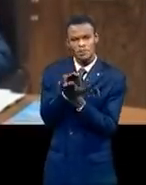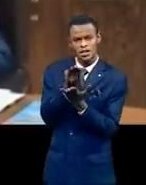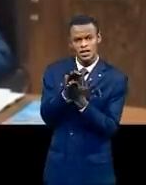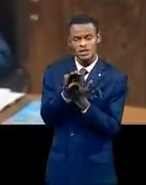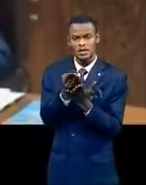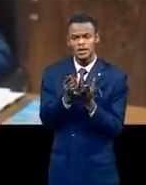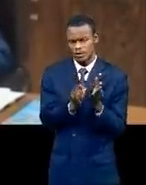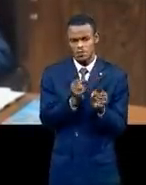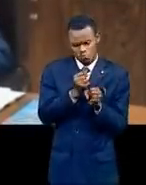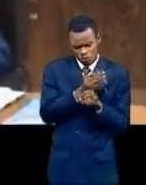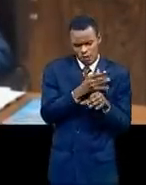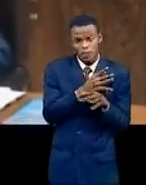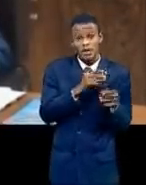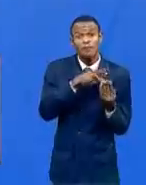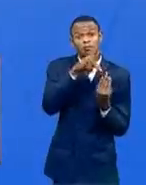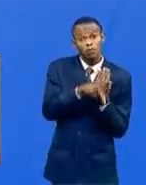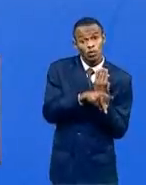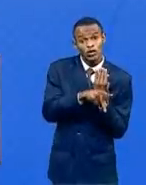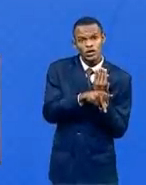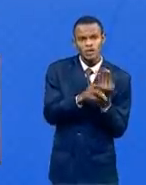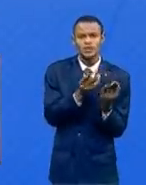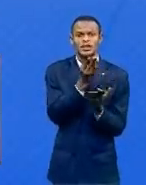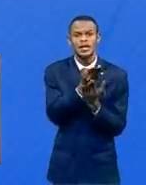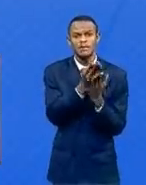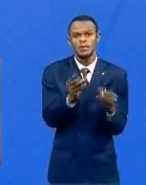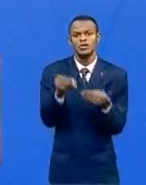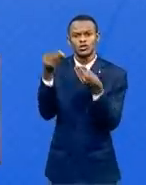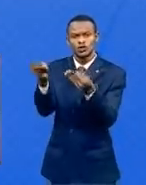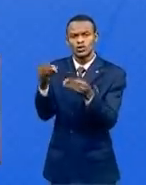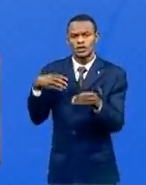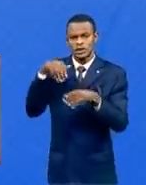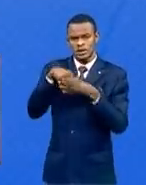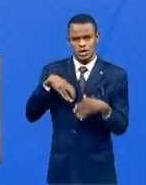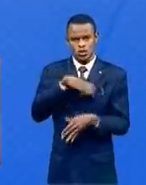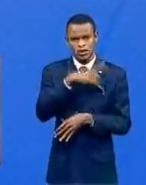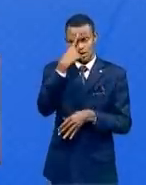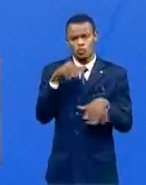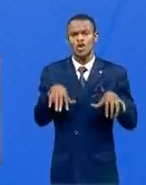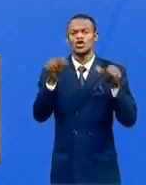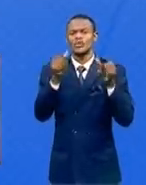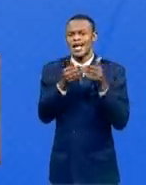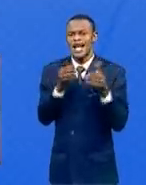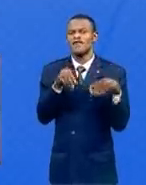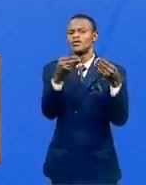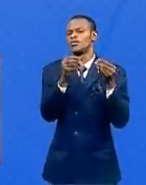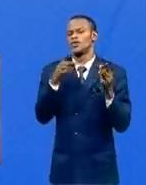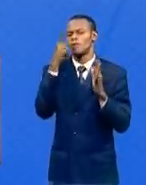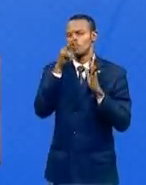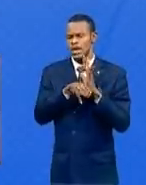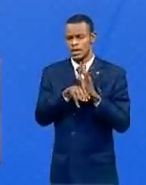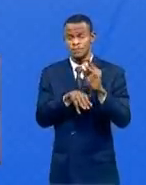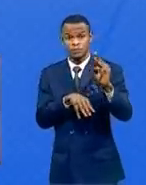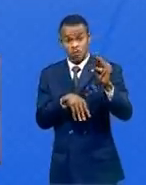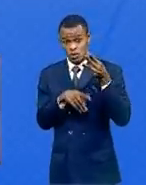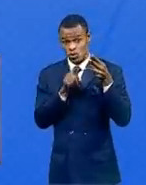finaliser l'avant-projet à soumettre au Conseil pour examen et adoption avant son dépôt au Parlement. Le point 3